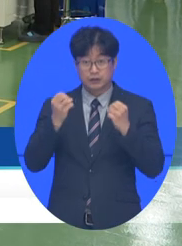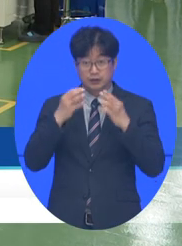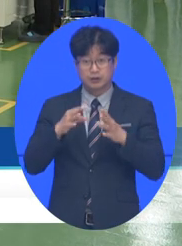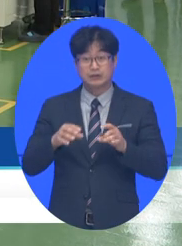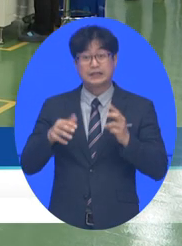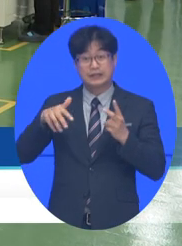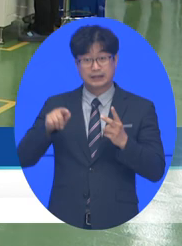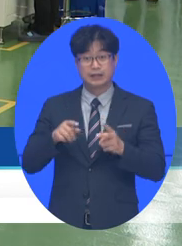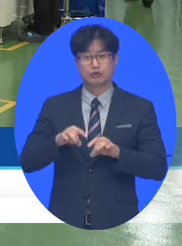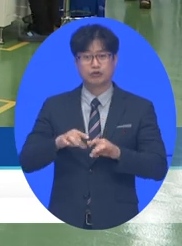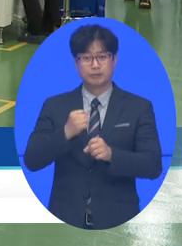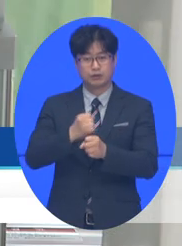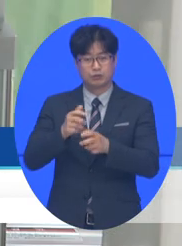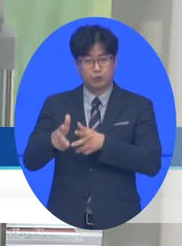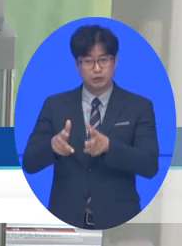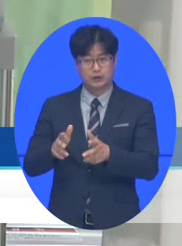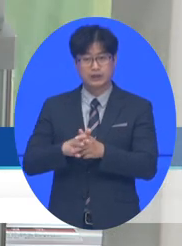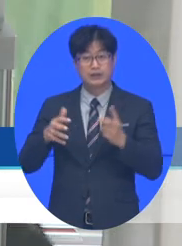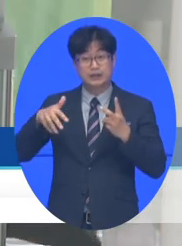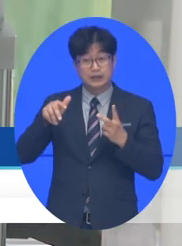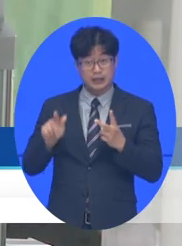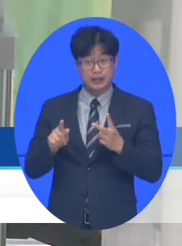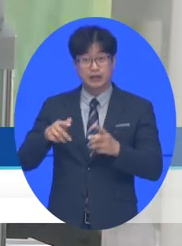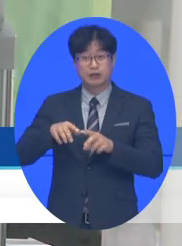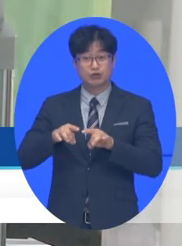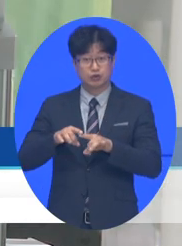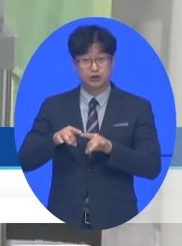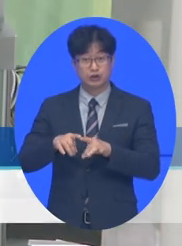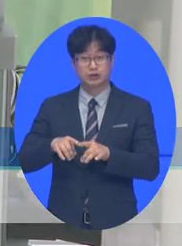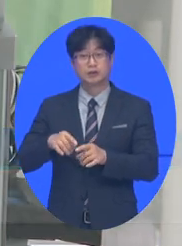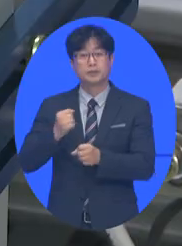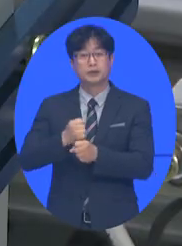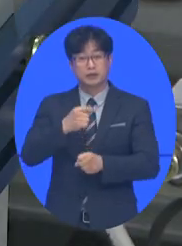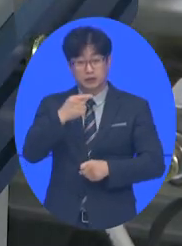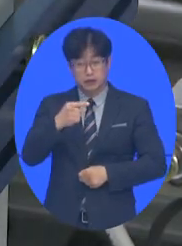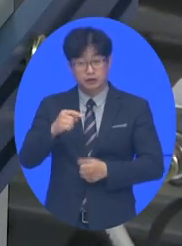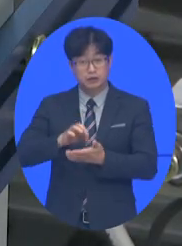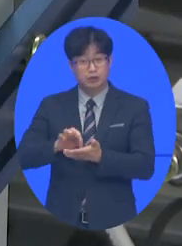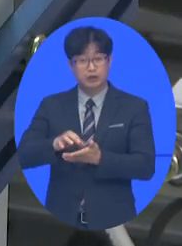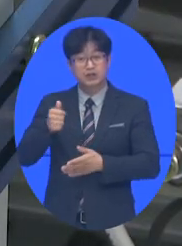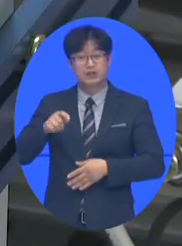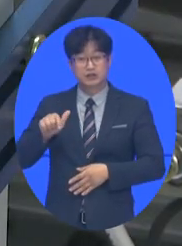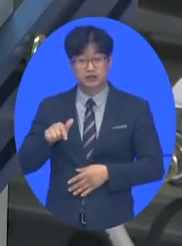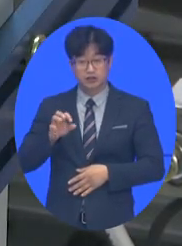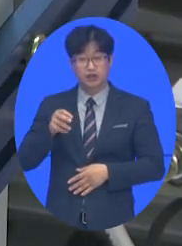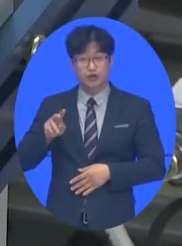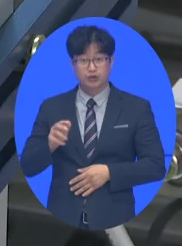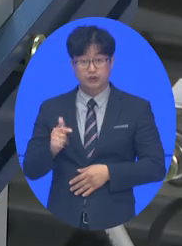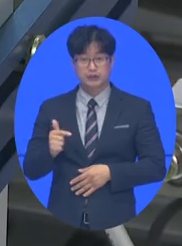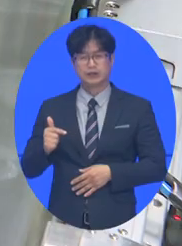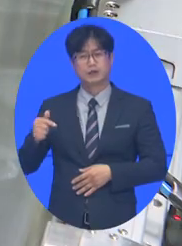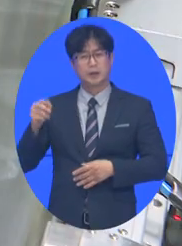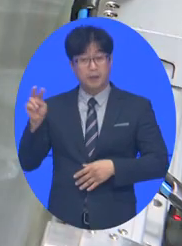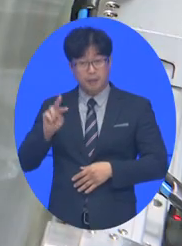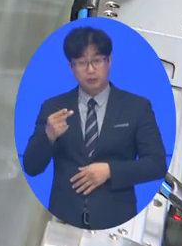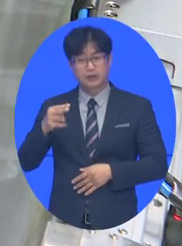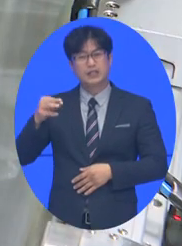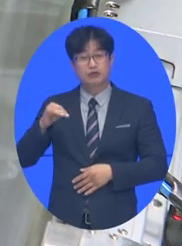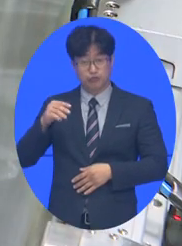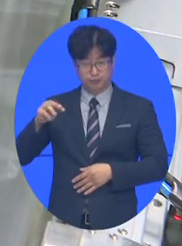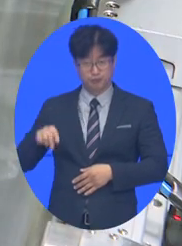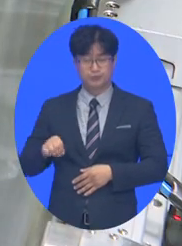신소재 2차전지를 만드는 공장입니다. 2차전지 음극에 사용되던 흑연을 새롭게 개발한 리튬 티탄 산화물로